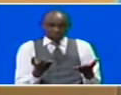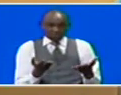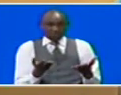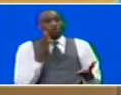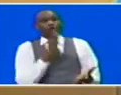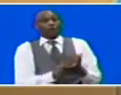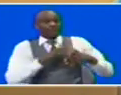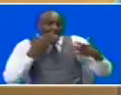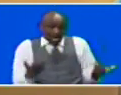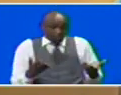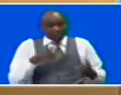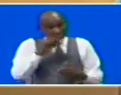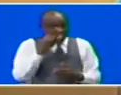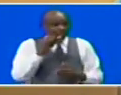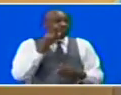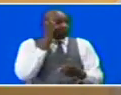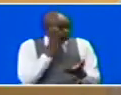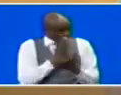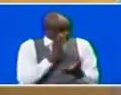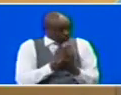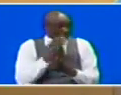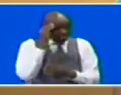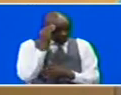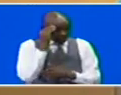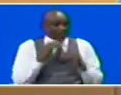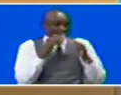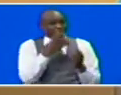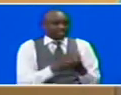kuwa aliweza kupata kisomo kwa kiwango fulani?